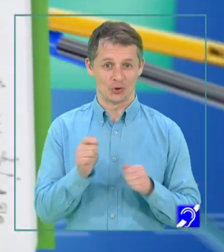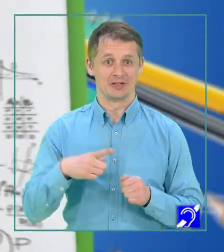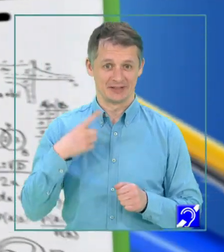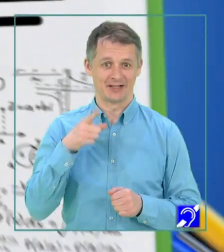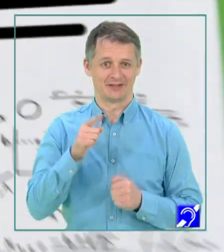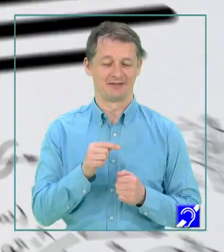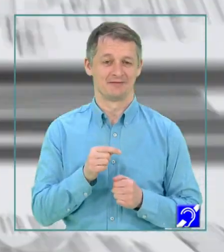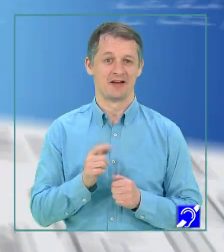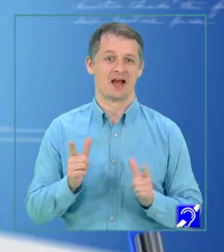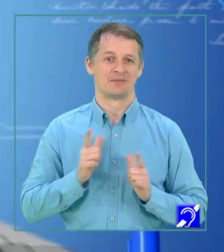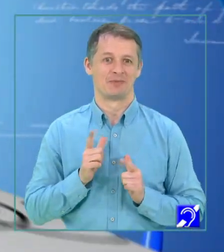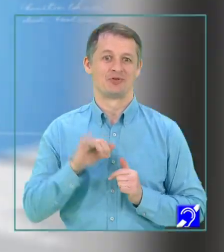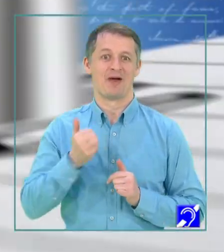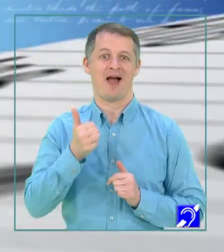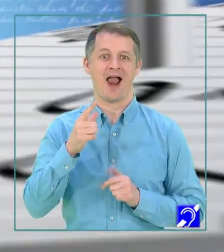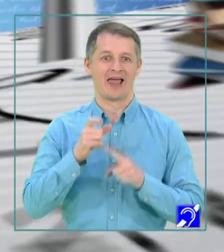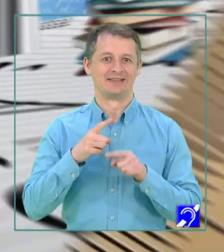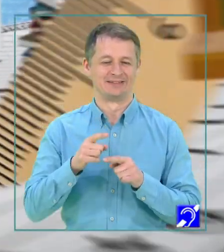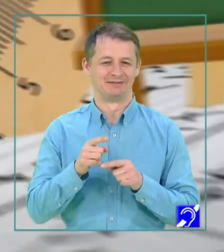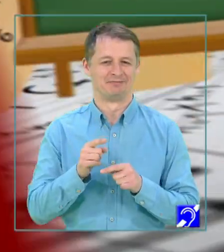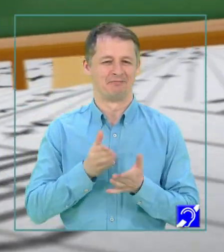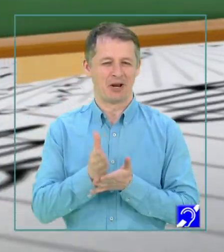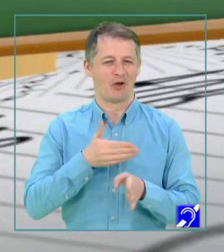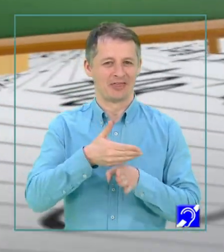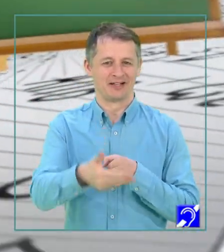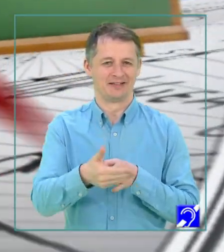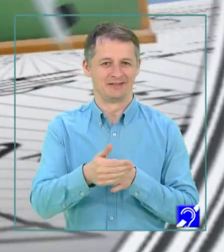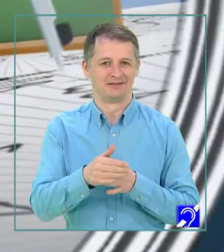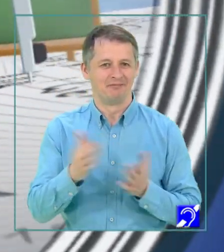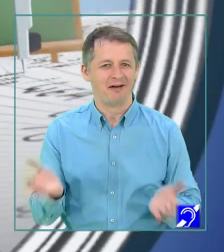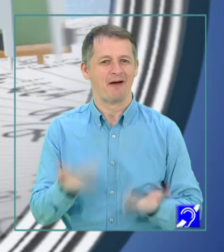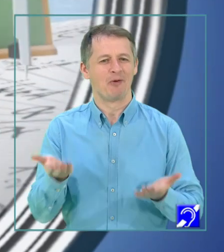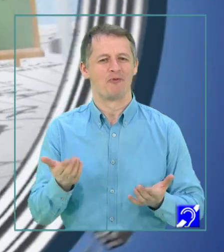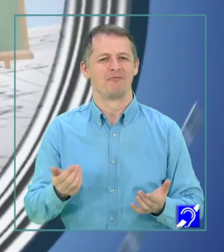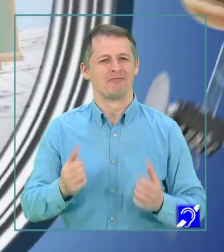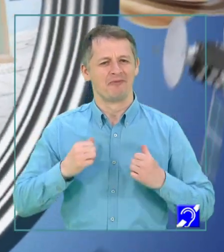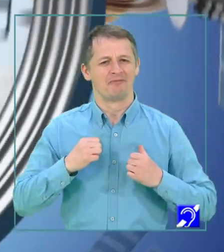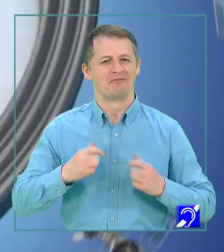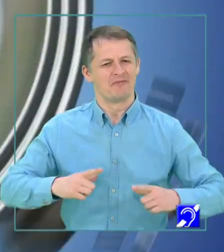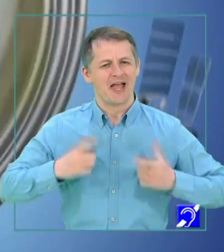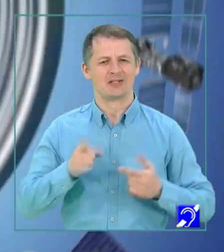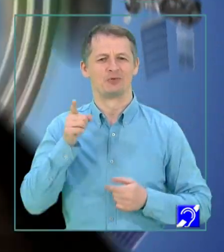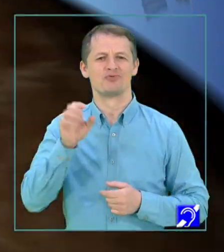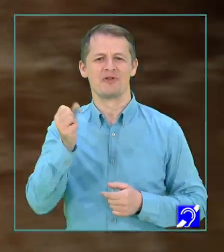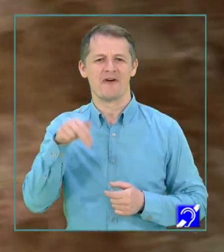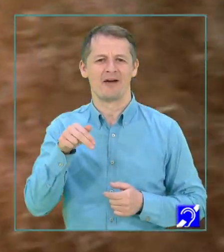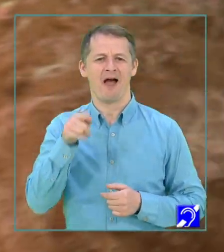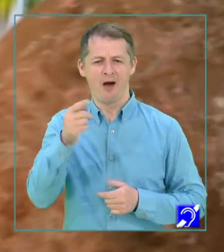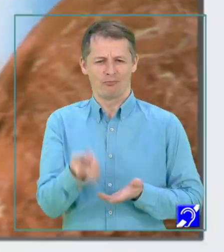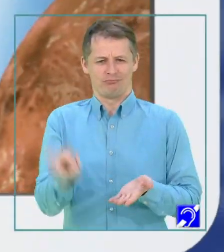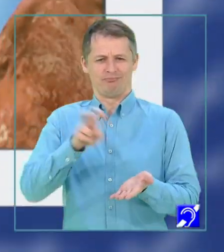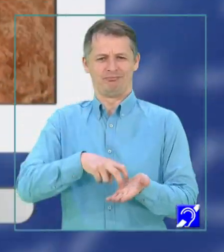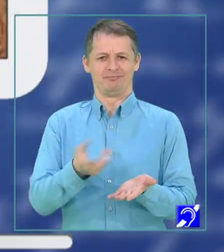Stați să-l așteptăm și pe Alex. Mereu întârzie. Hai mai cu viață, Ștefan! Și tu, parcă acum te-ai